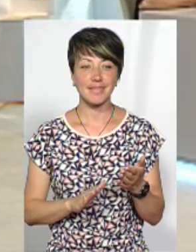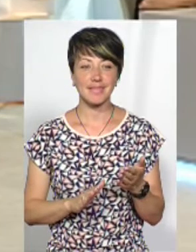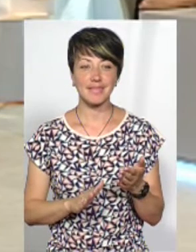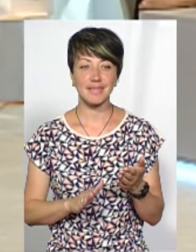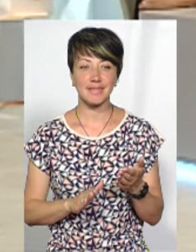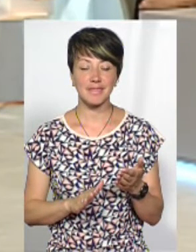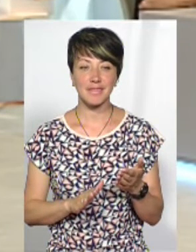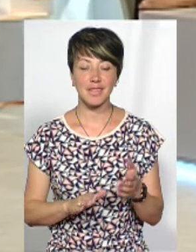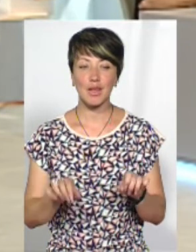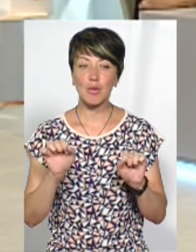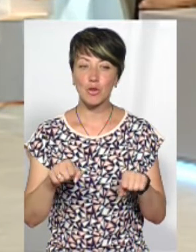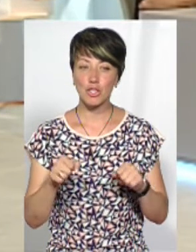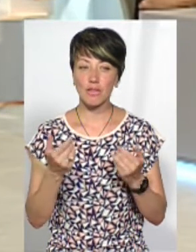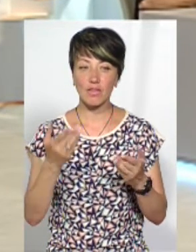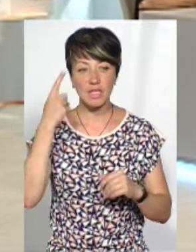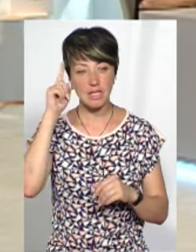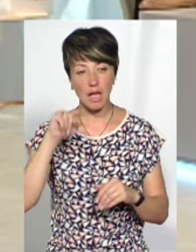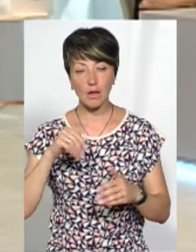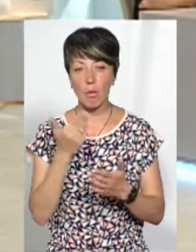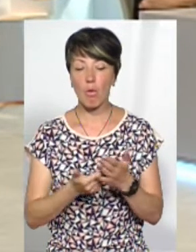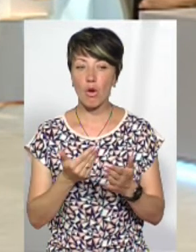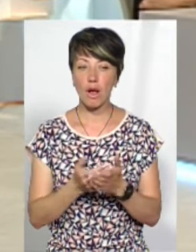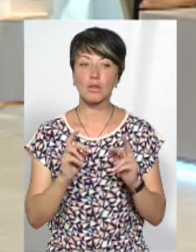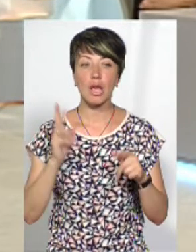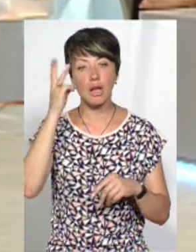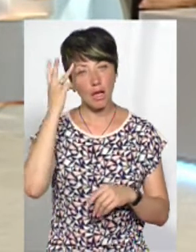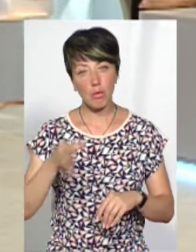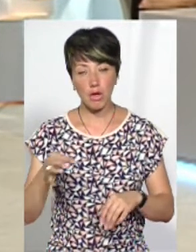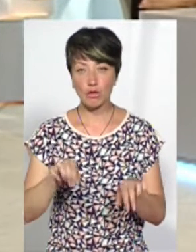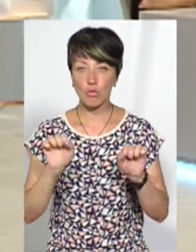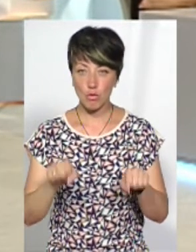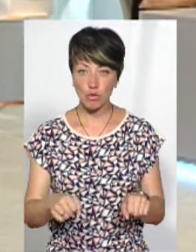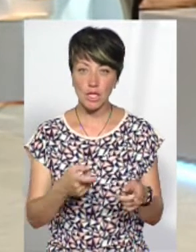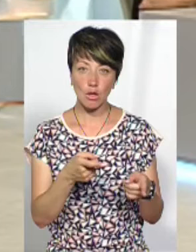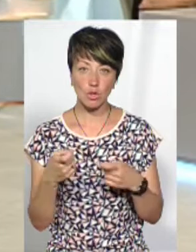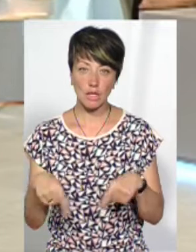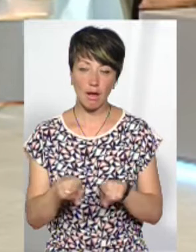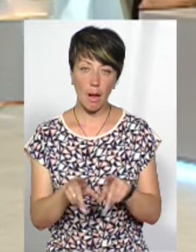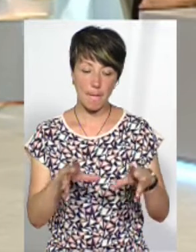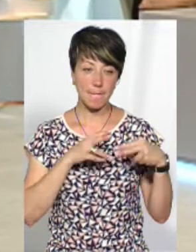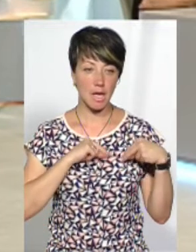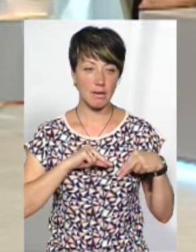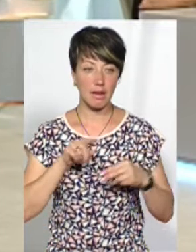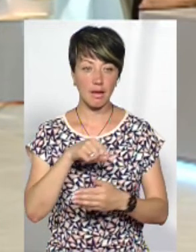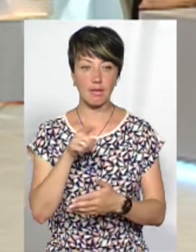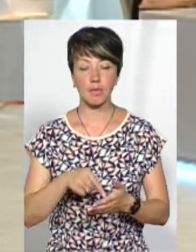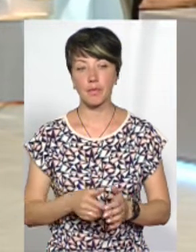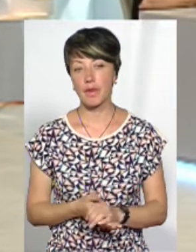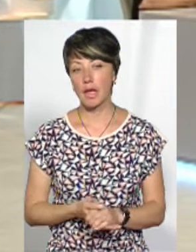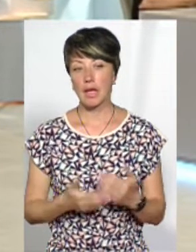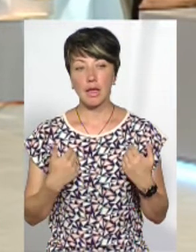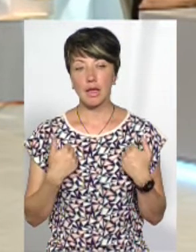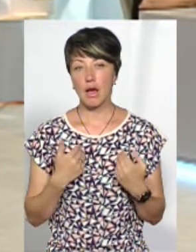Перепрошую. Можливо, ви знаєте якусь пораду, як саме на Хмельниччині можна залучити таких партнерів? Я